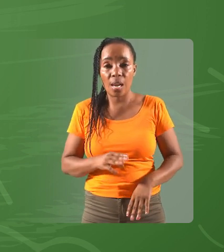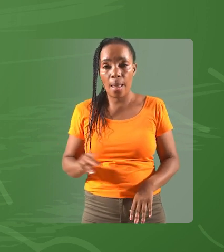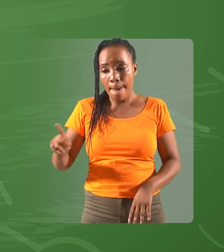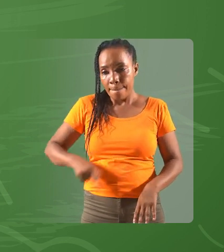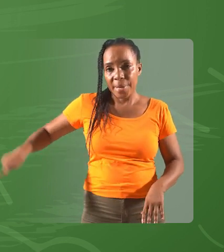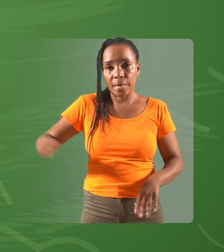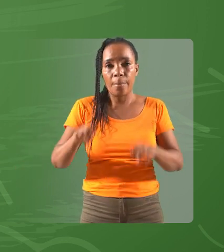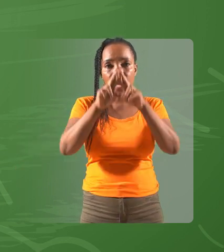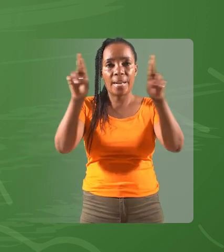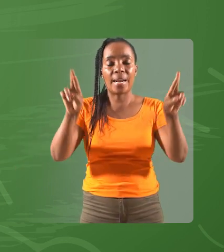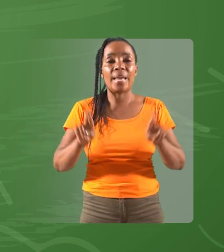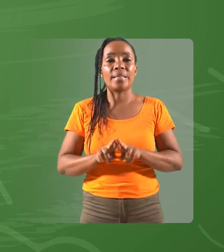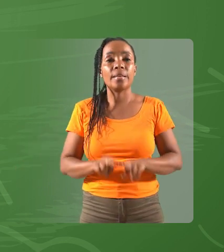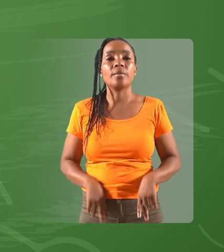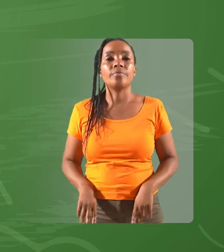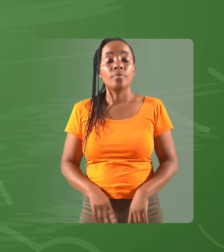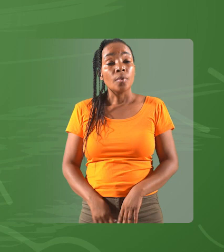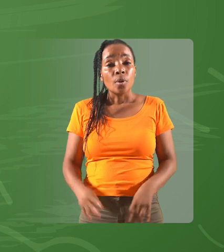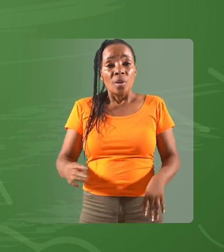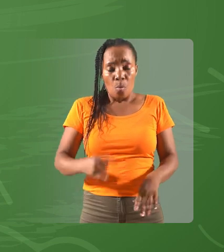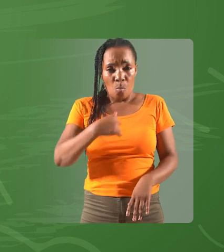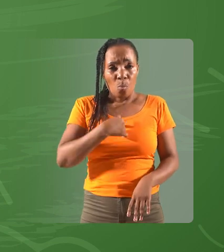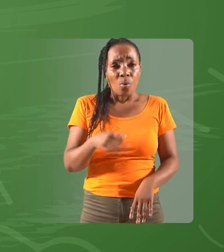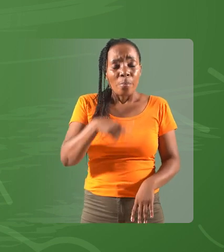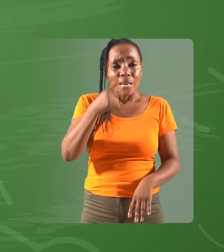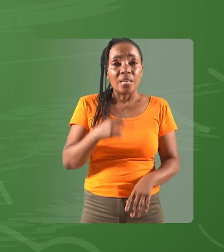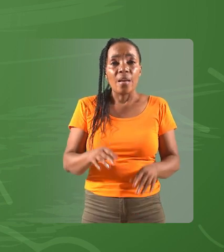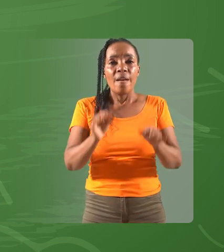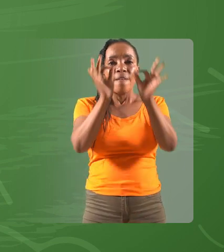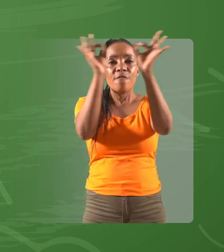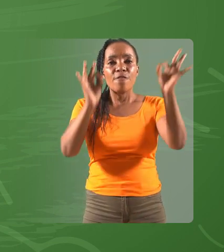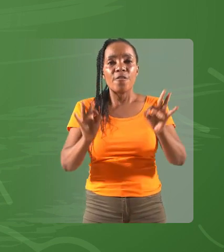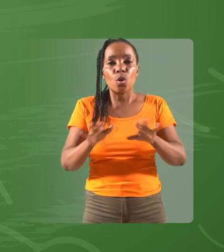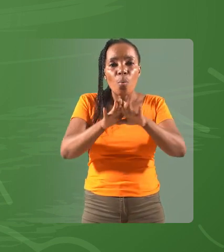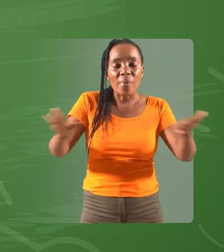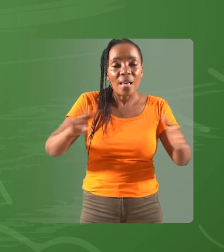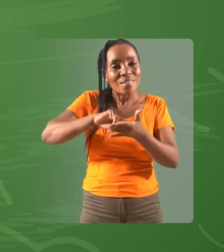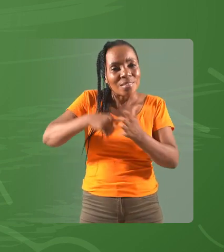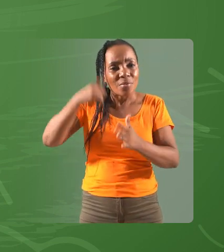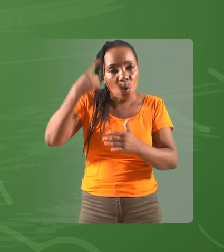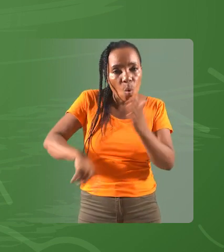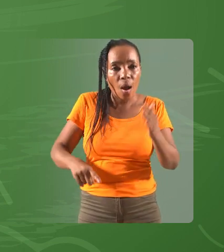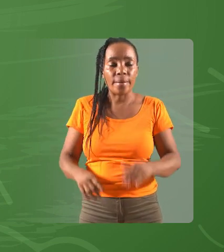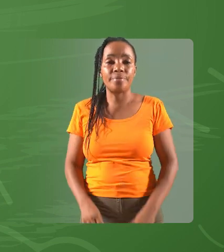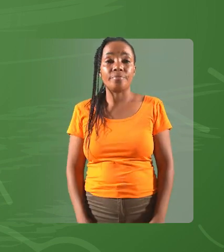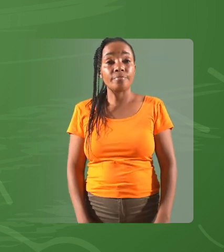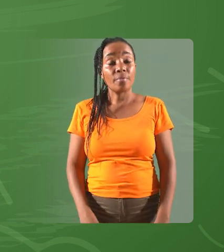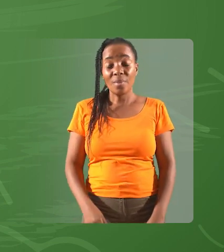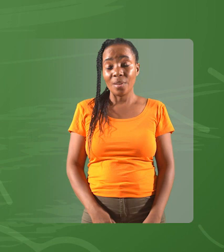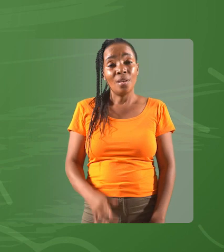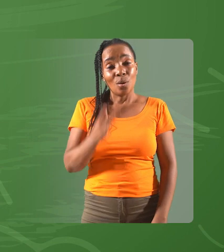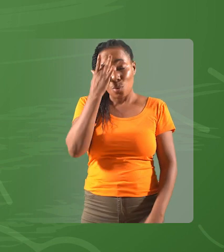dit figure plane. Qu'appelle-t-on figure plane? Les figures planes, en ce qui concerne le